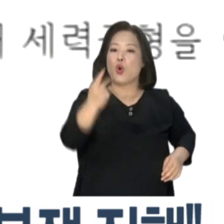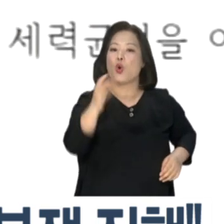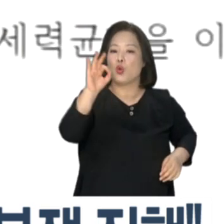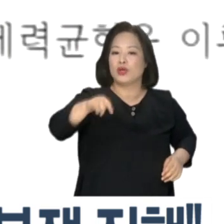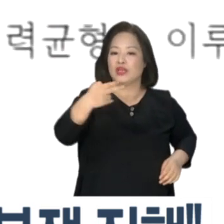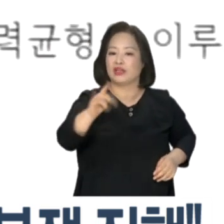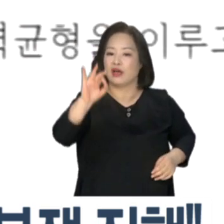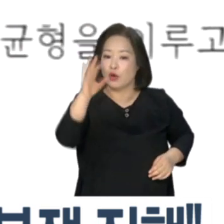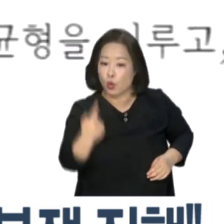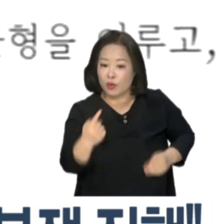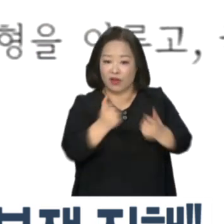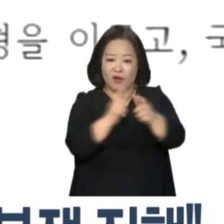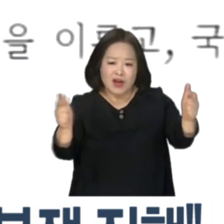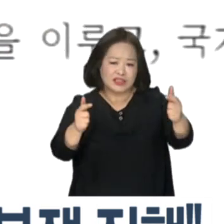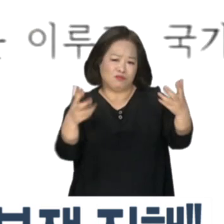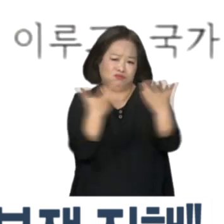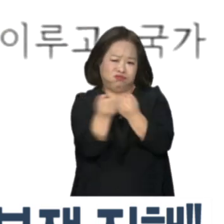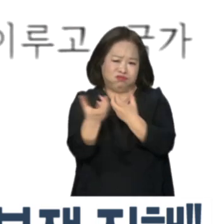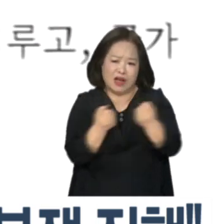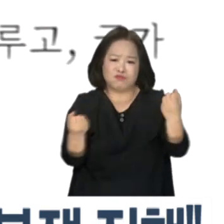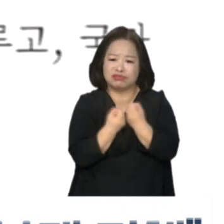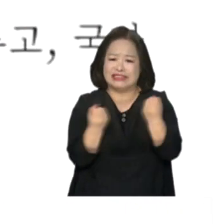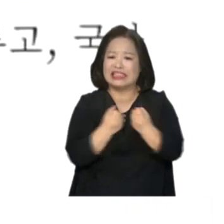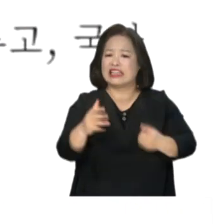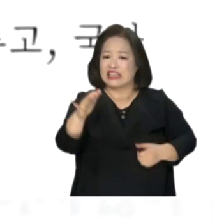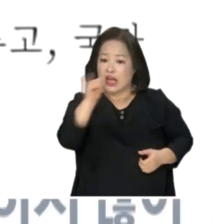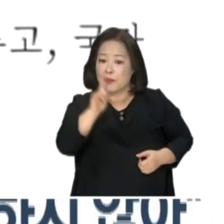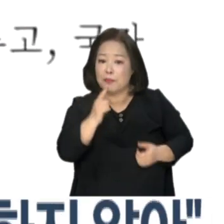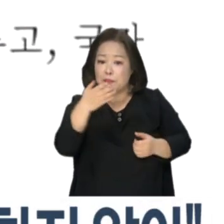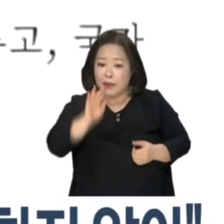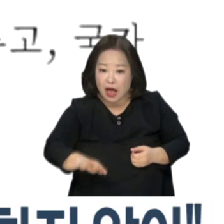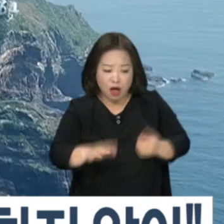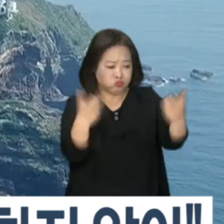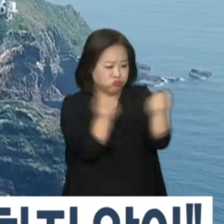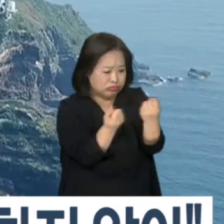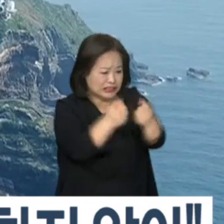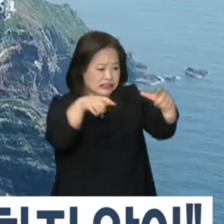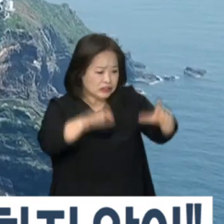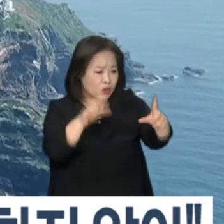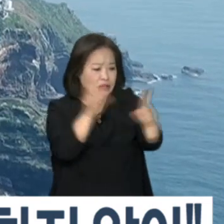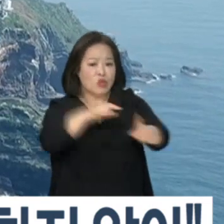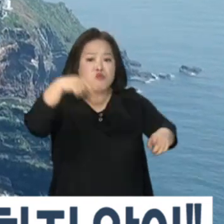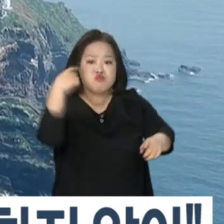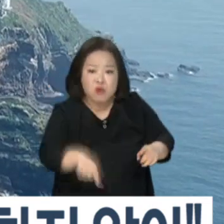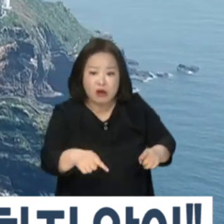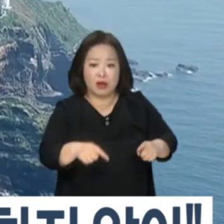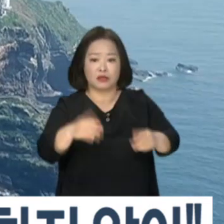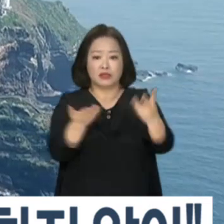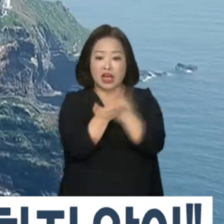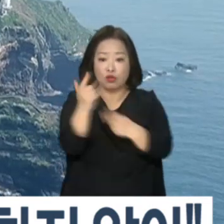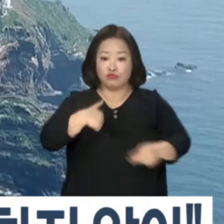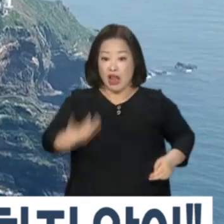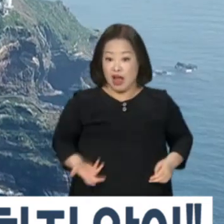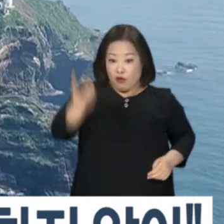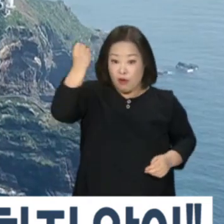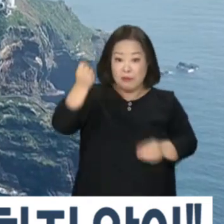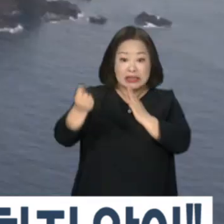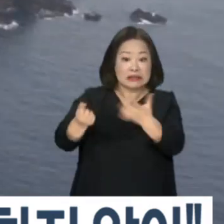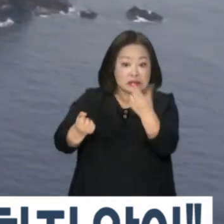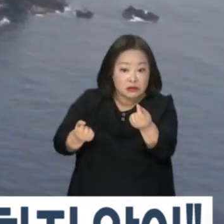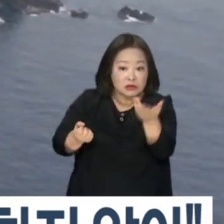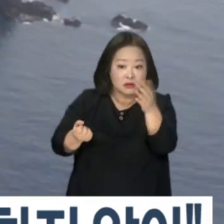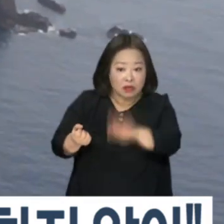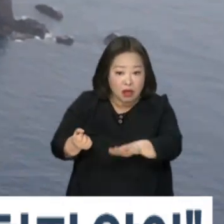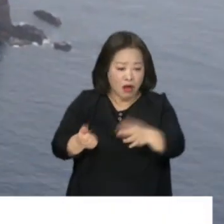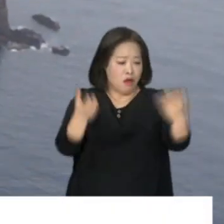중이라고 기술됐다 표현은 즉각 논란을 불러일으켰습니다 독도는 명백한 우리 고유의 영토로 독도에 대한